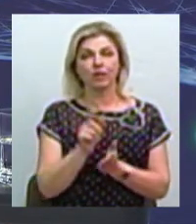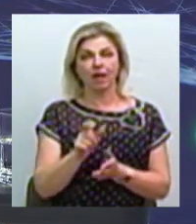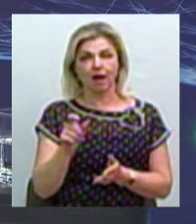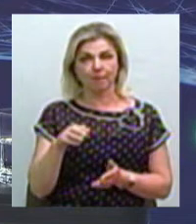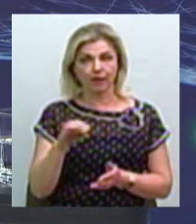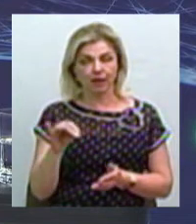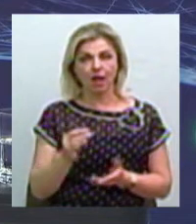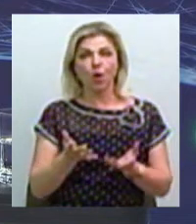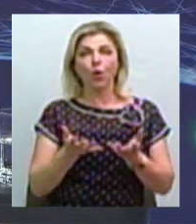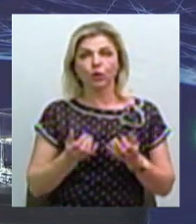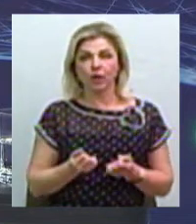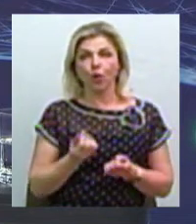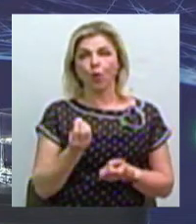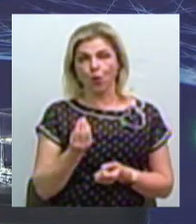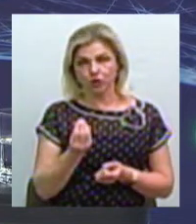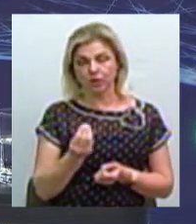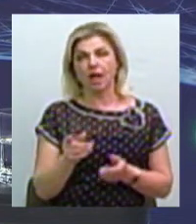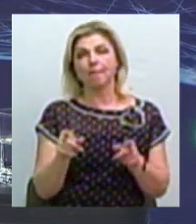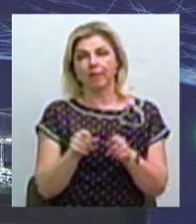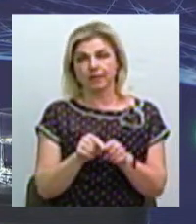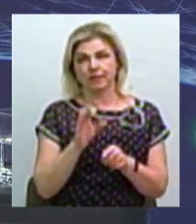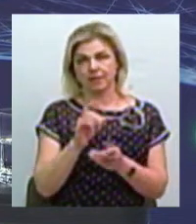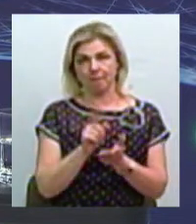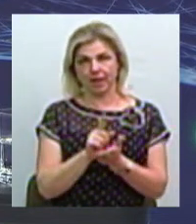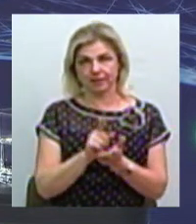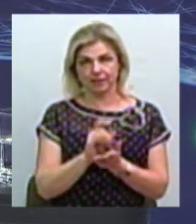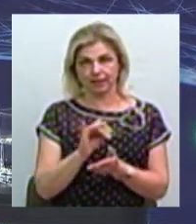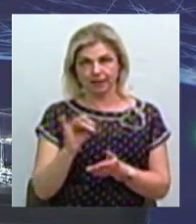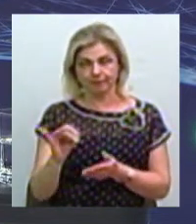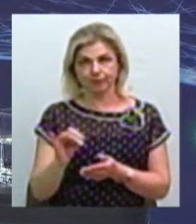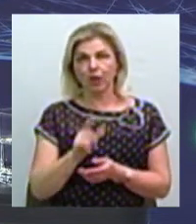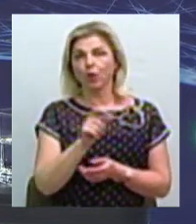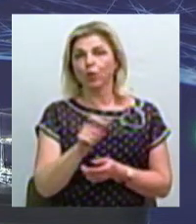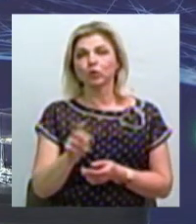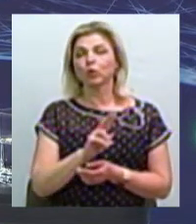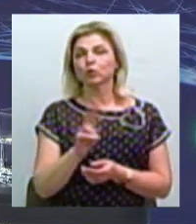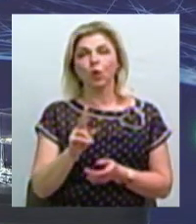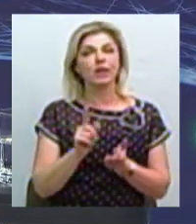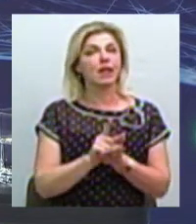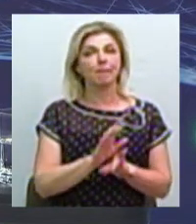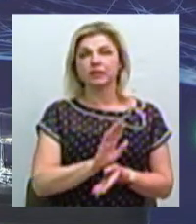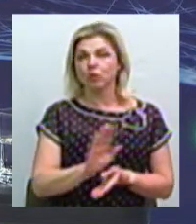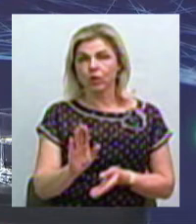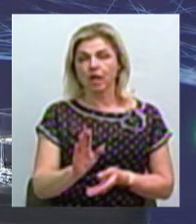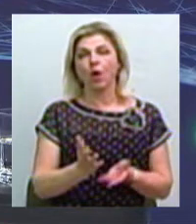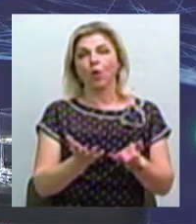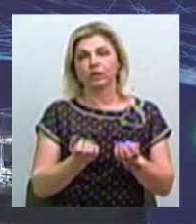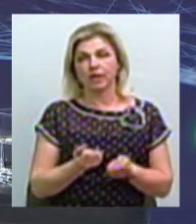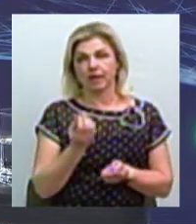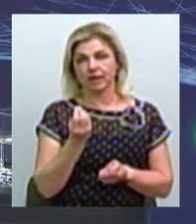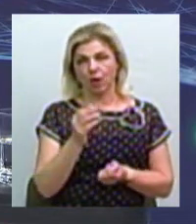отримували кошти разом з пенсією. Громадяни, які не пенсіонери, отримували кошти